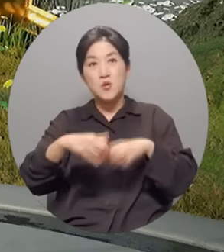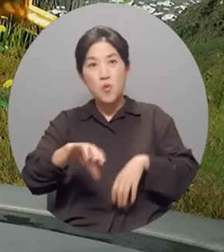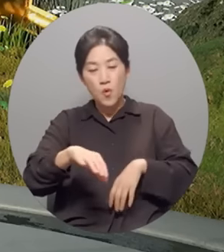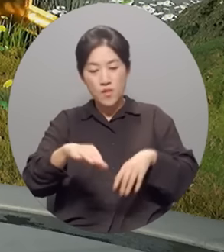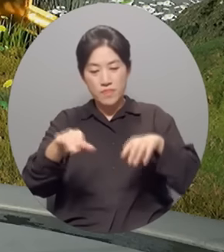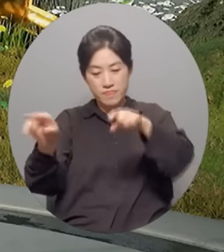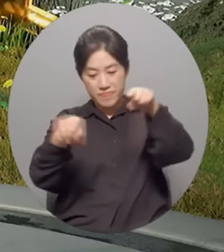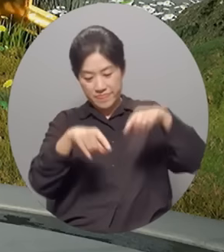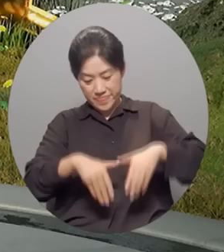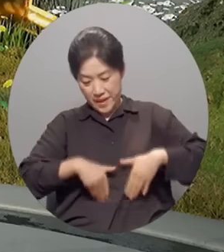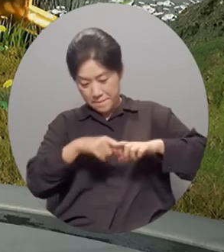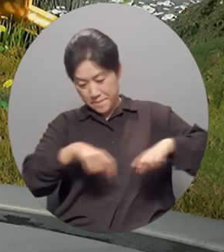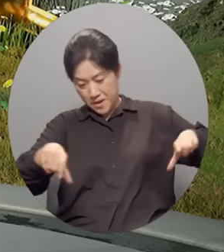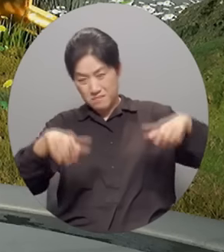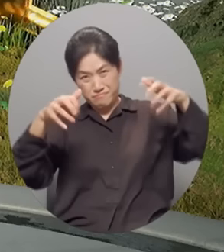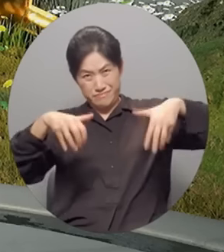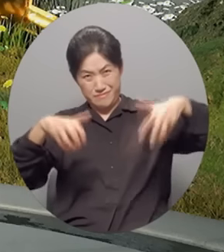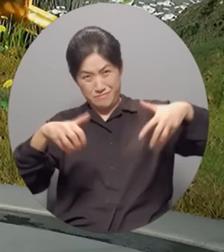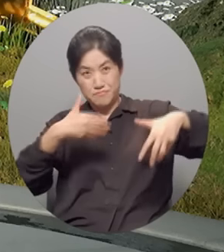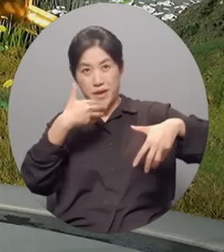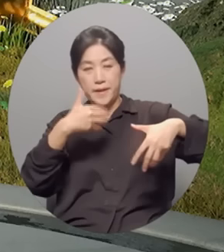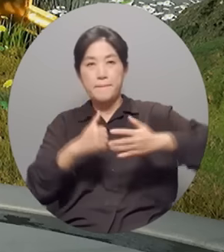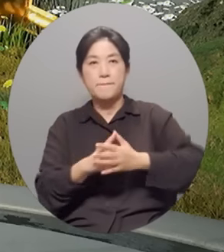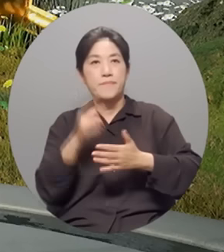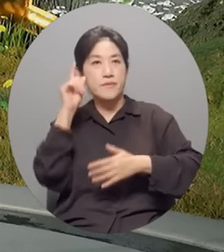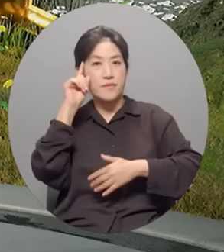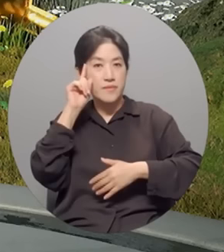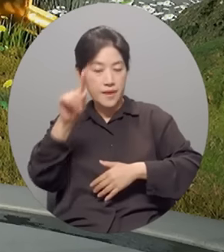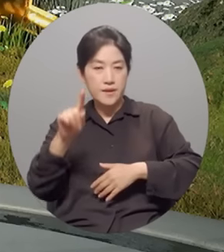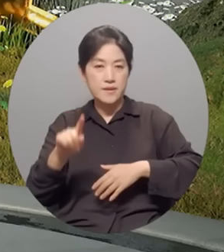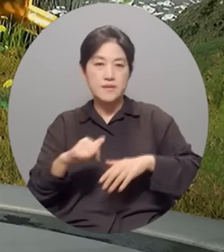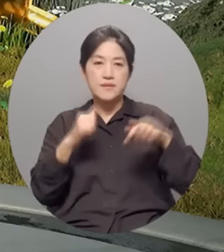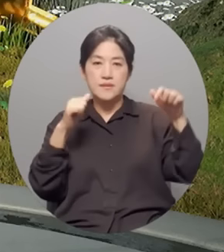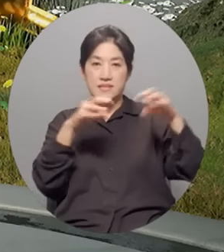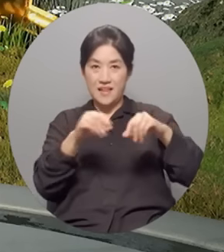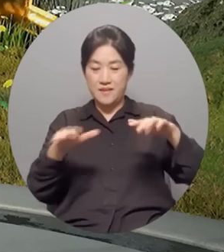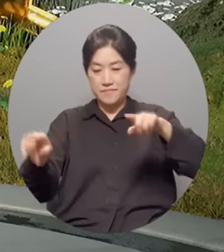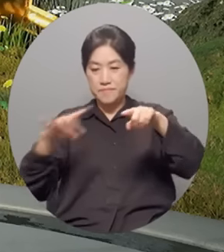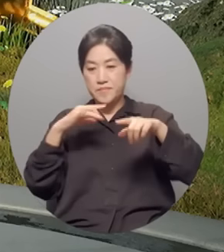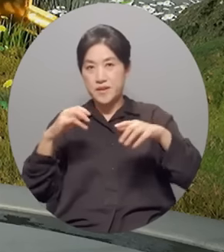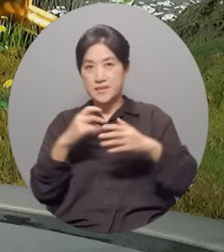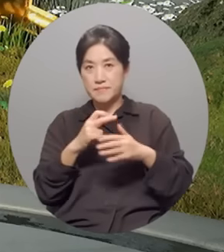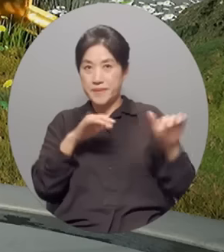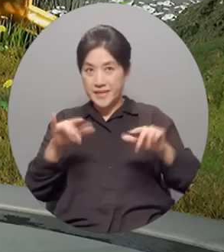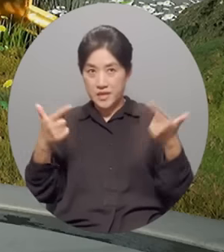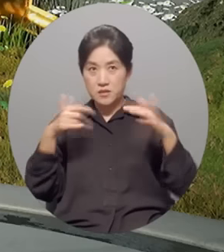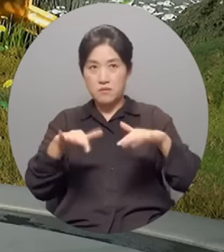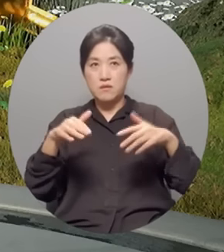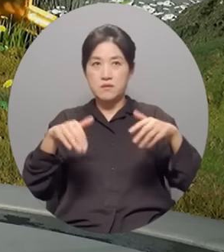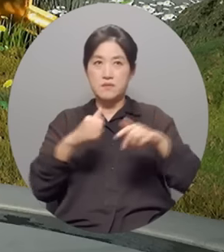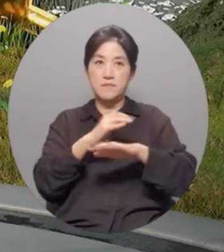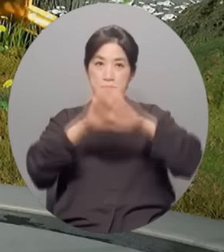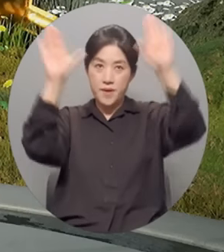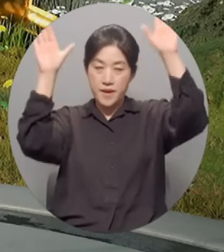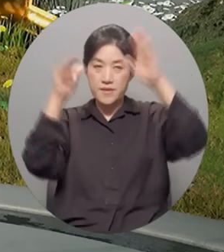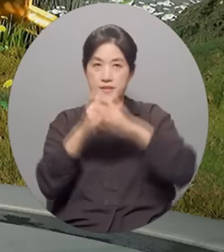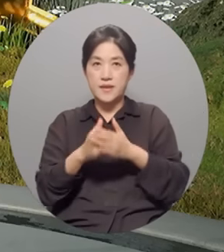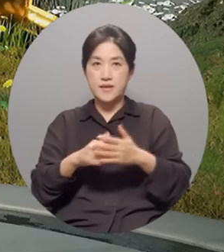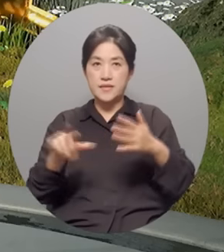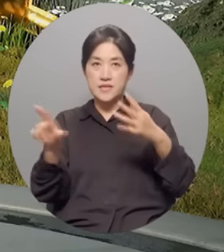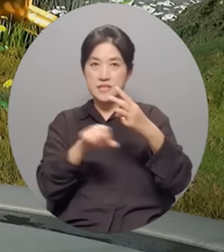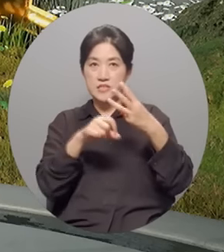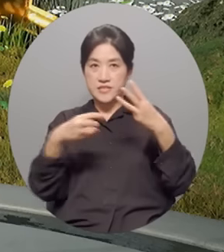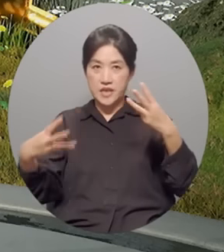많은 비가 내릴 가능성이 있습니다 내일 내륙 지방의 하늘은 대체로 맑겠지만 개천절인 모래부터 남부 지방 중심으로 비가